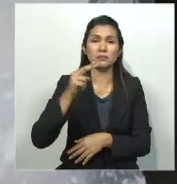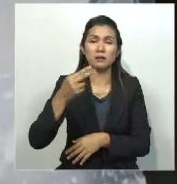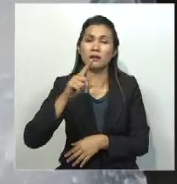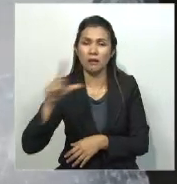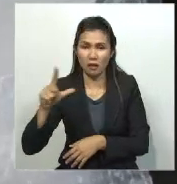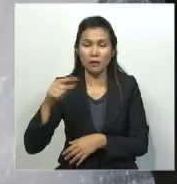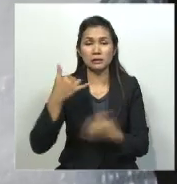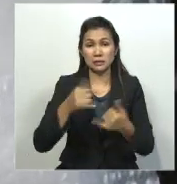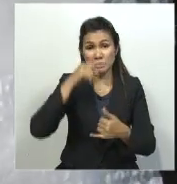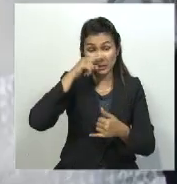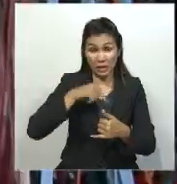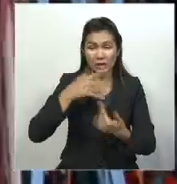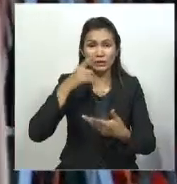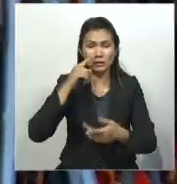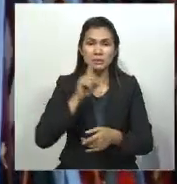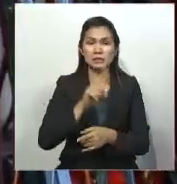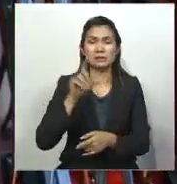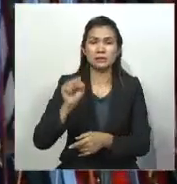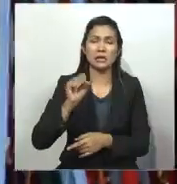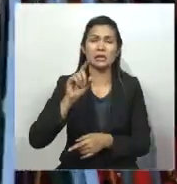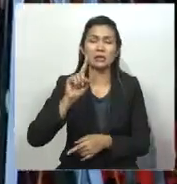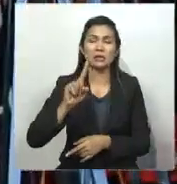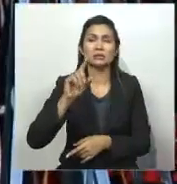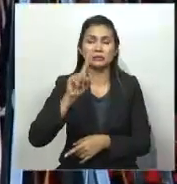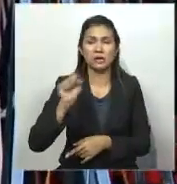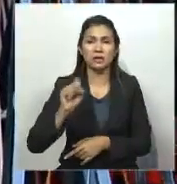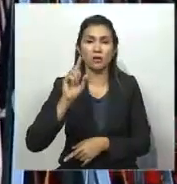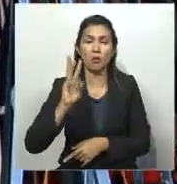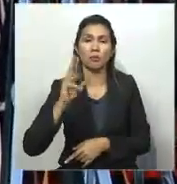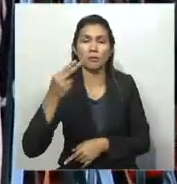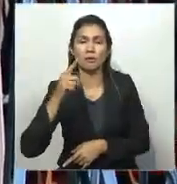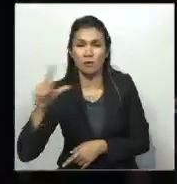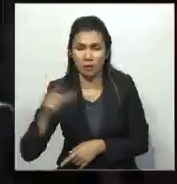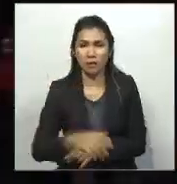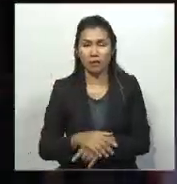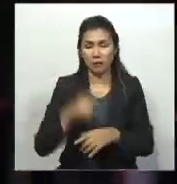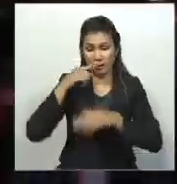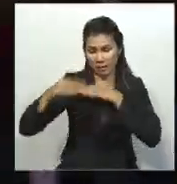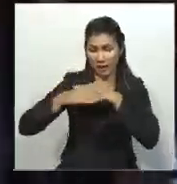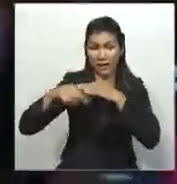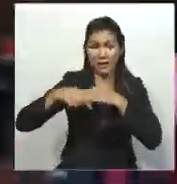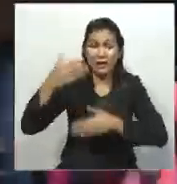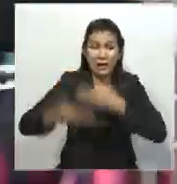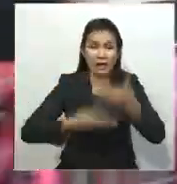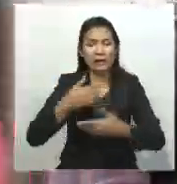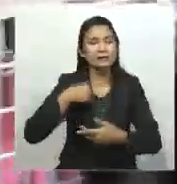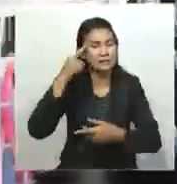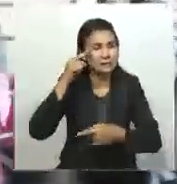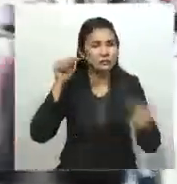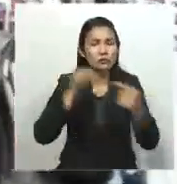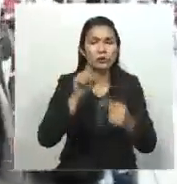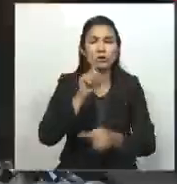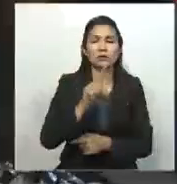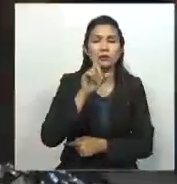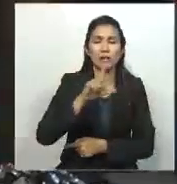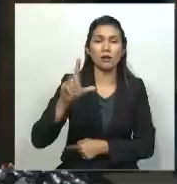ส่งผลให้ไทยยังเกินดุลการค้า 160,000 ล้านบาทส่วนการค้าชายแดนและผ่านแดนปีนี้ตั้งเป้าไว้ที่ 1.6 ล้